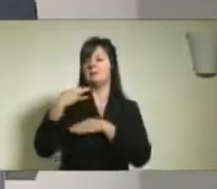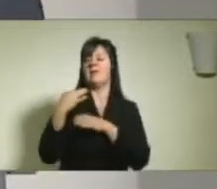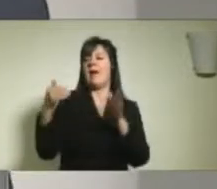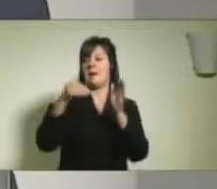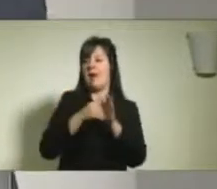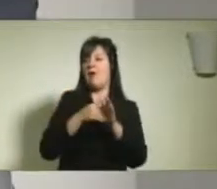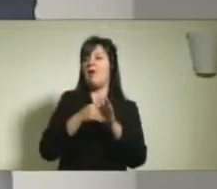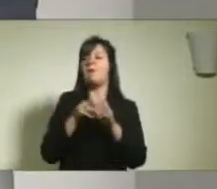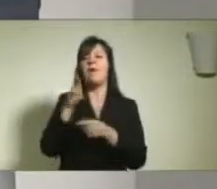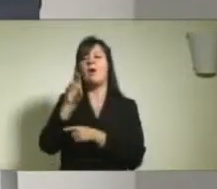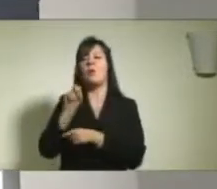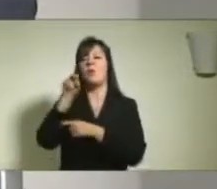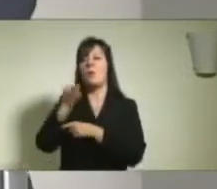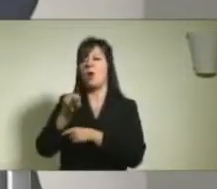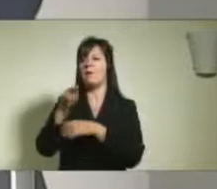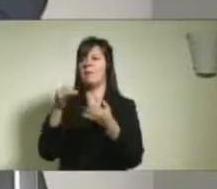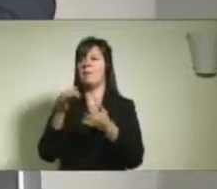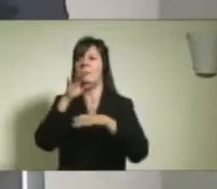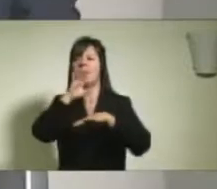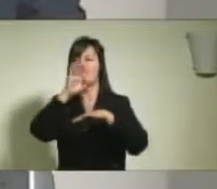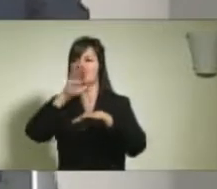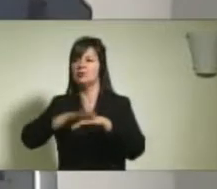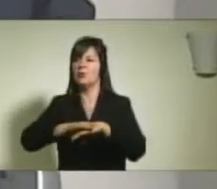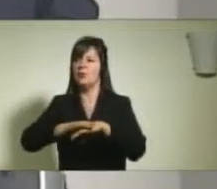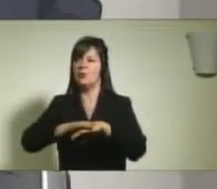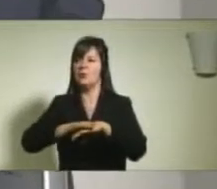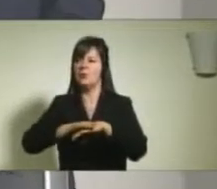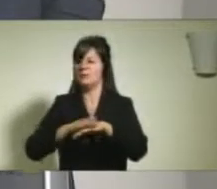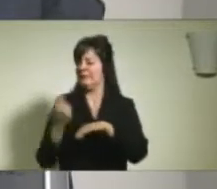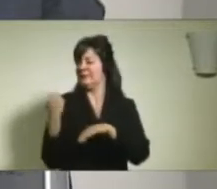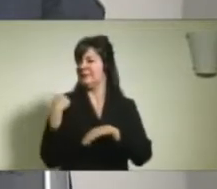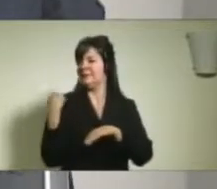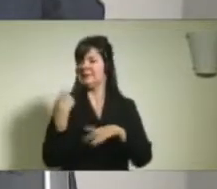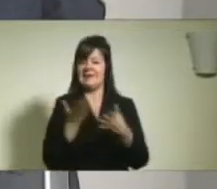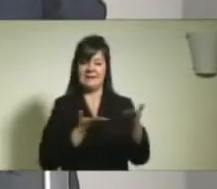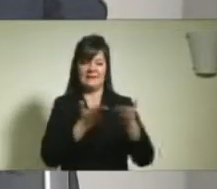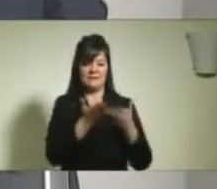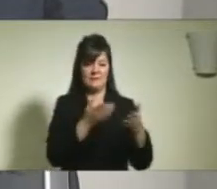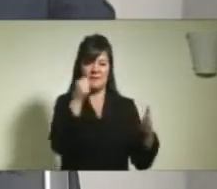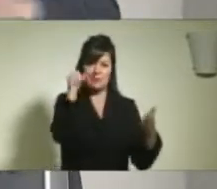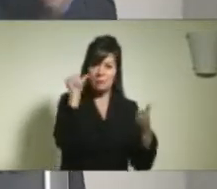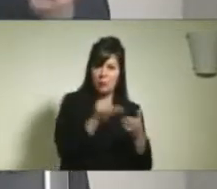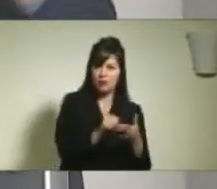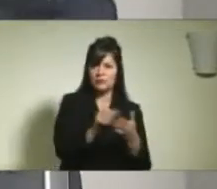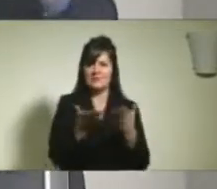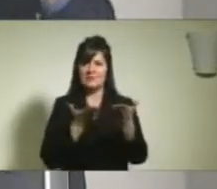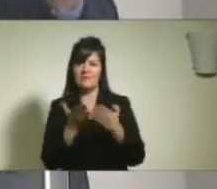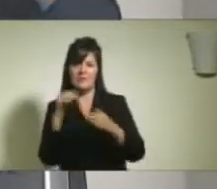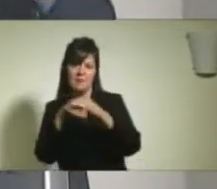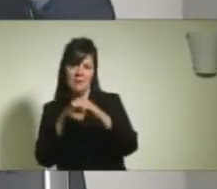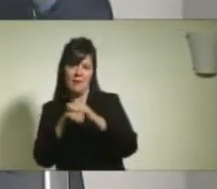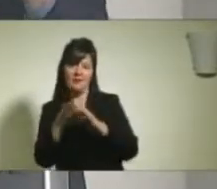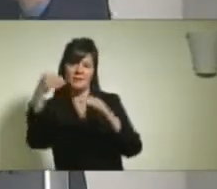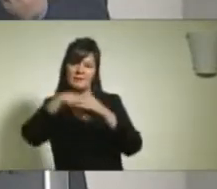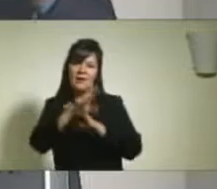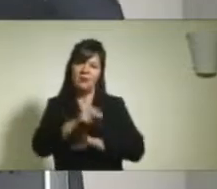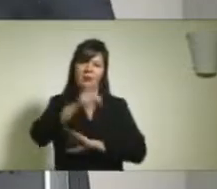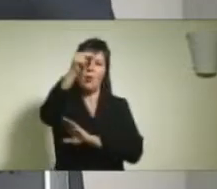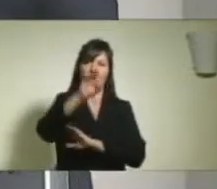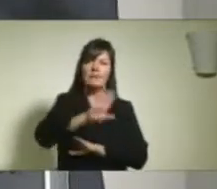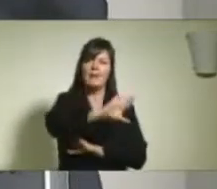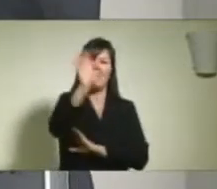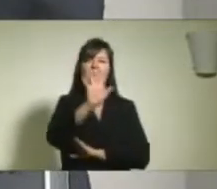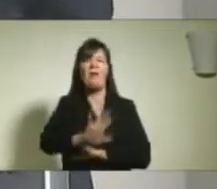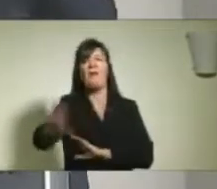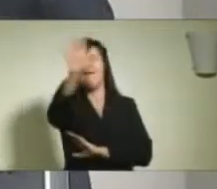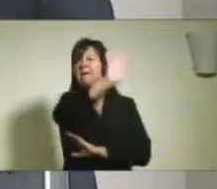vous parler de ce qui est arrivé avec les services postaux et les services bancaires dans le nord du Canada